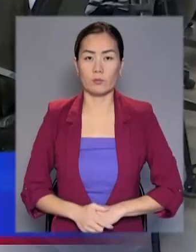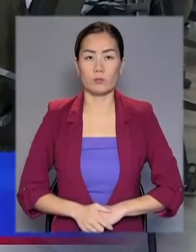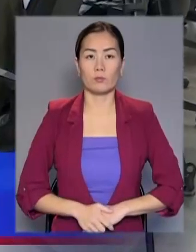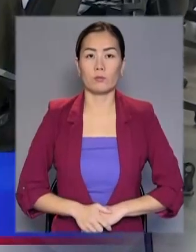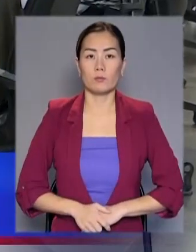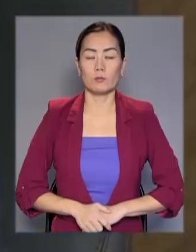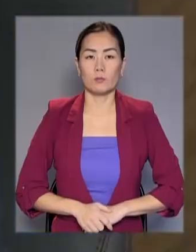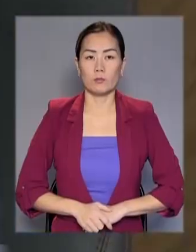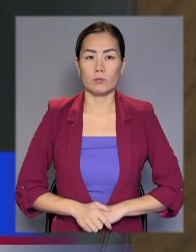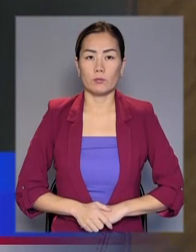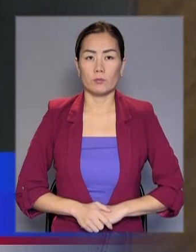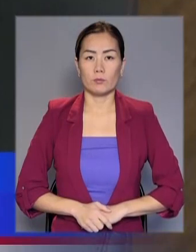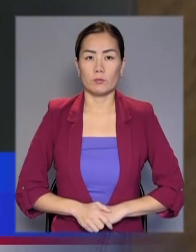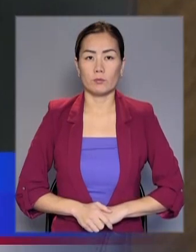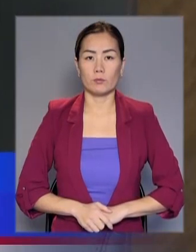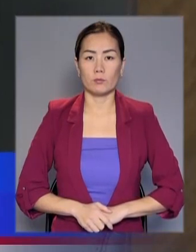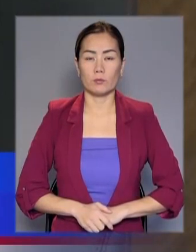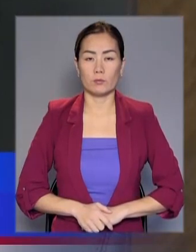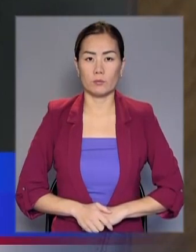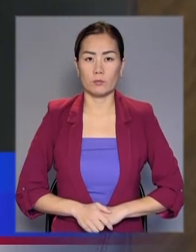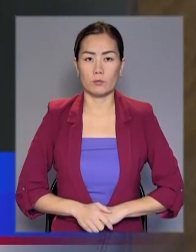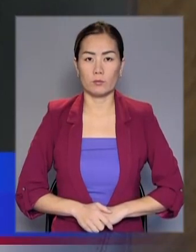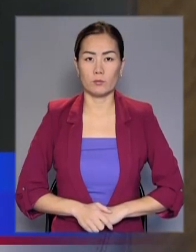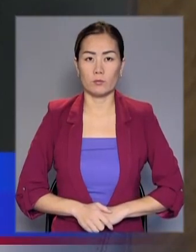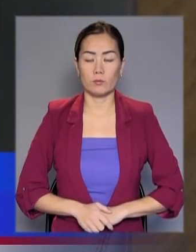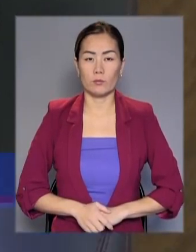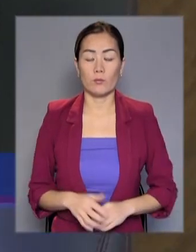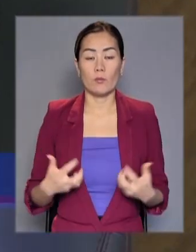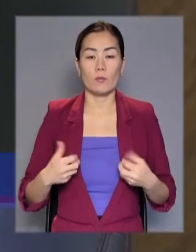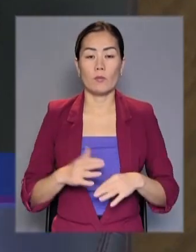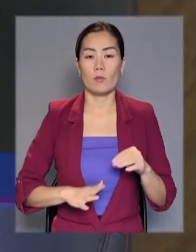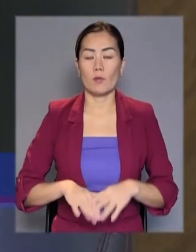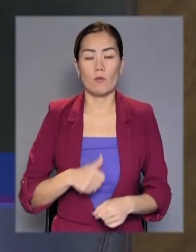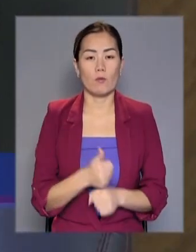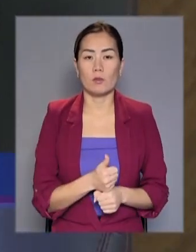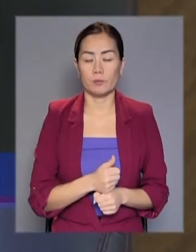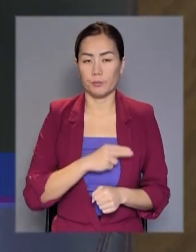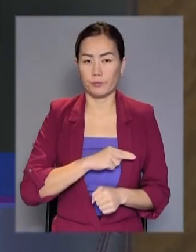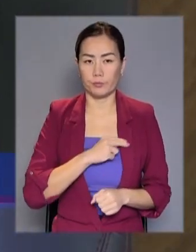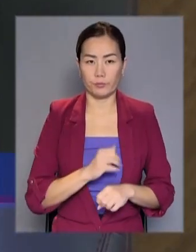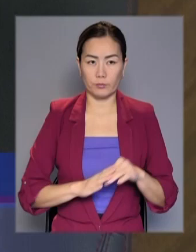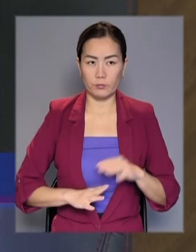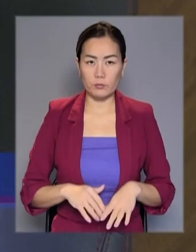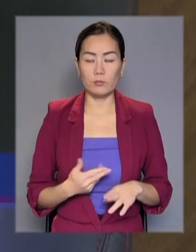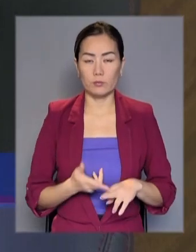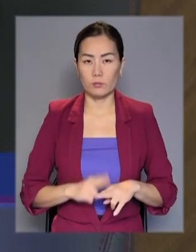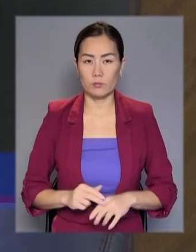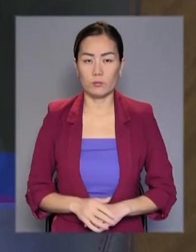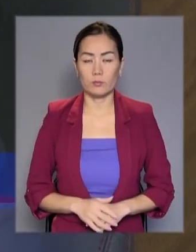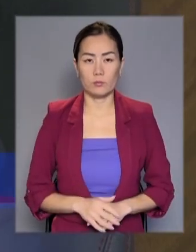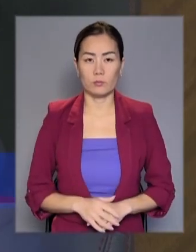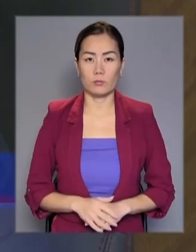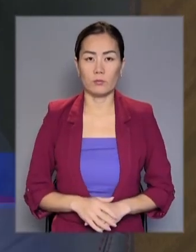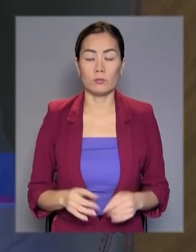салды. Мемлекеттің ең маңызды бөлігі ол денсаулық саласы екендігі даусыз, өйткені